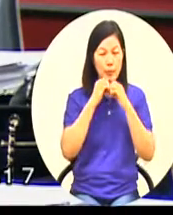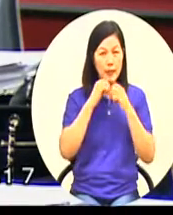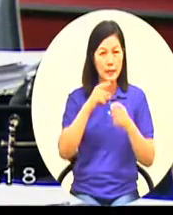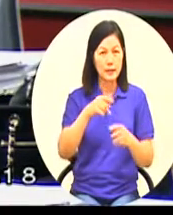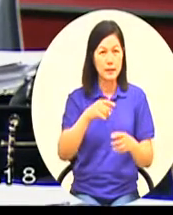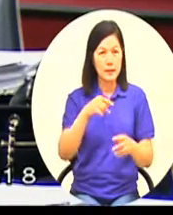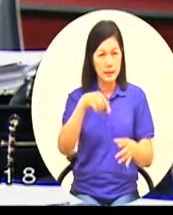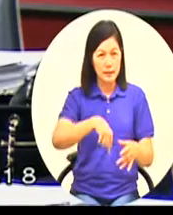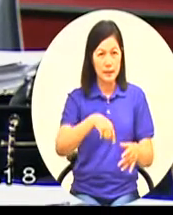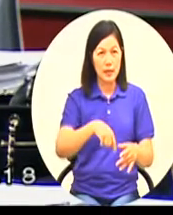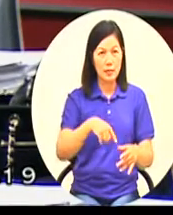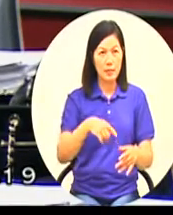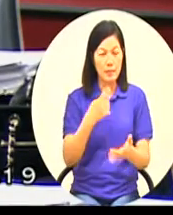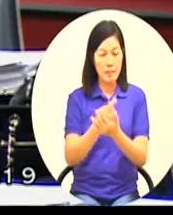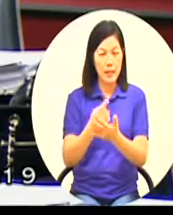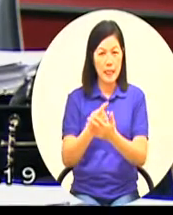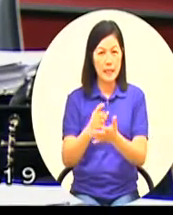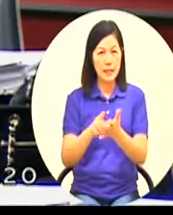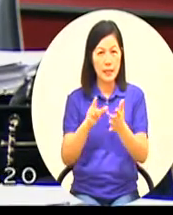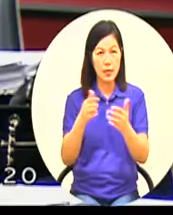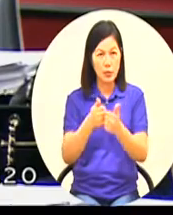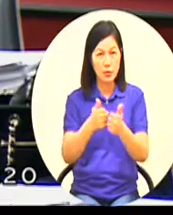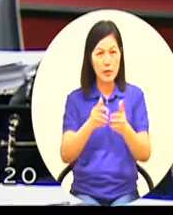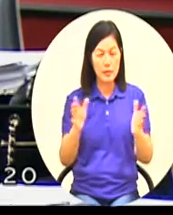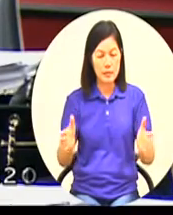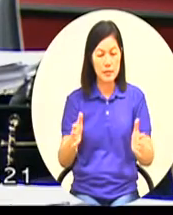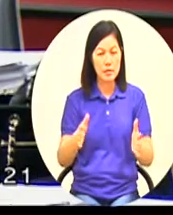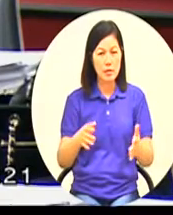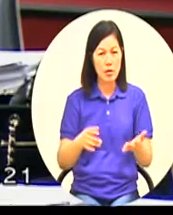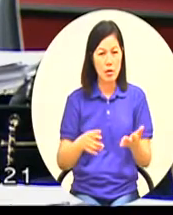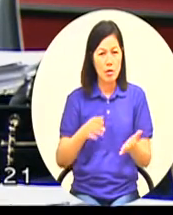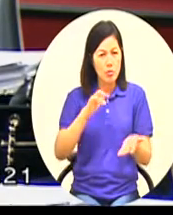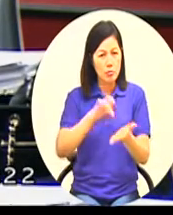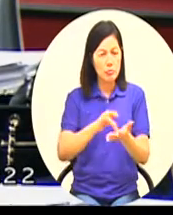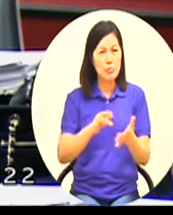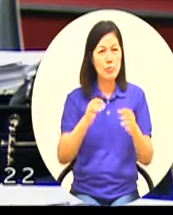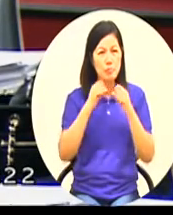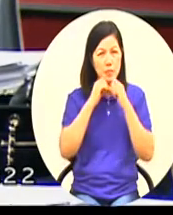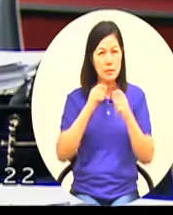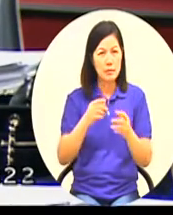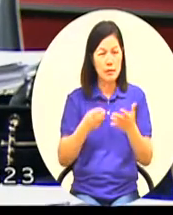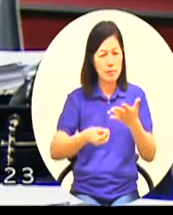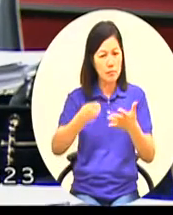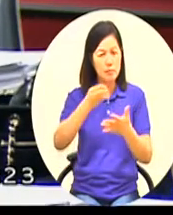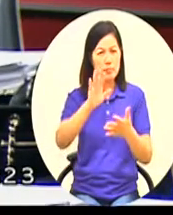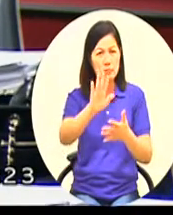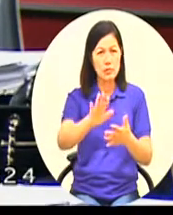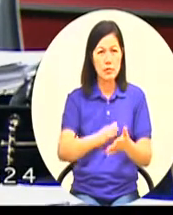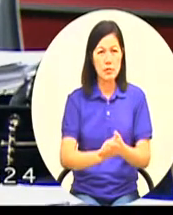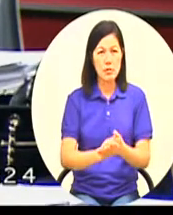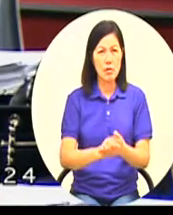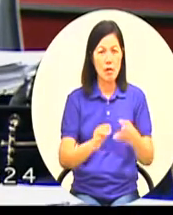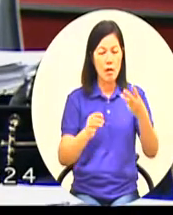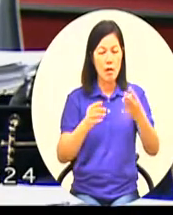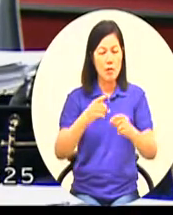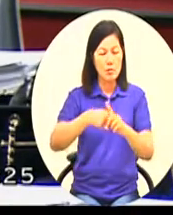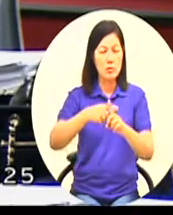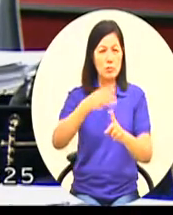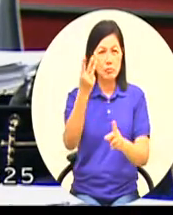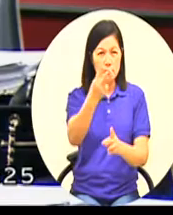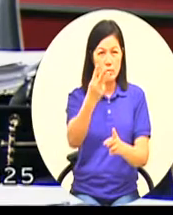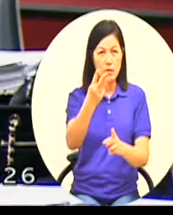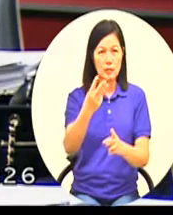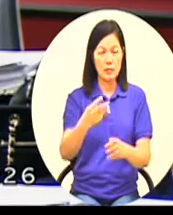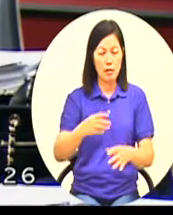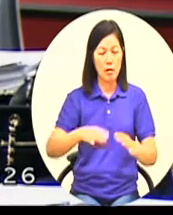概都会提。毒品的部分看起来是有比较好的进步的成长，那尤其看起来是三级毒品的部分哦，成果